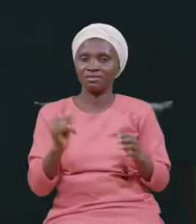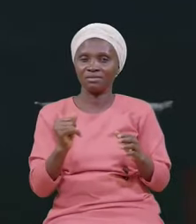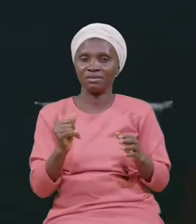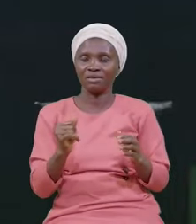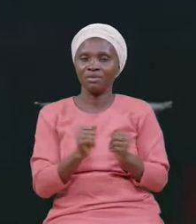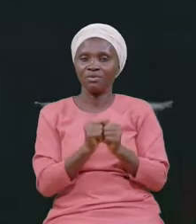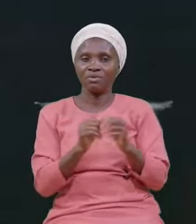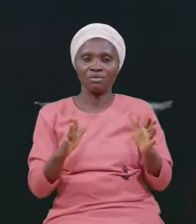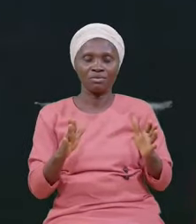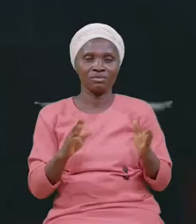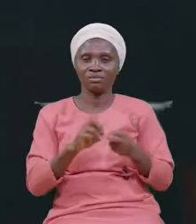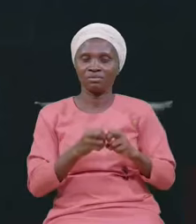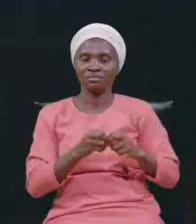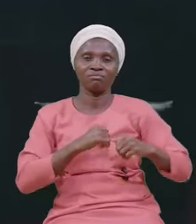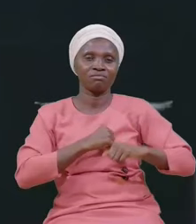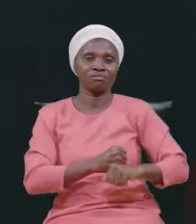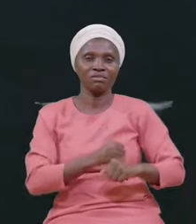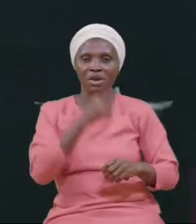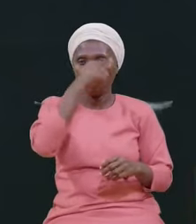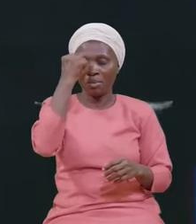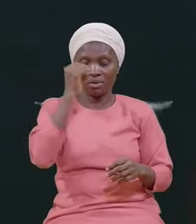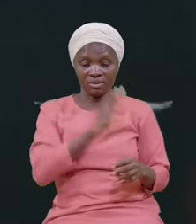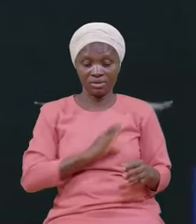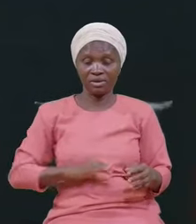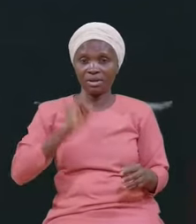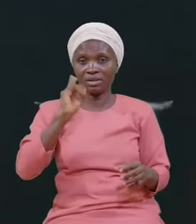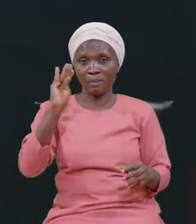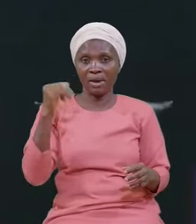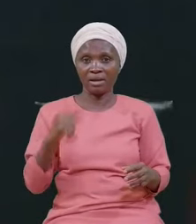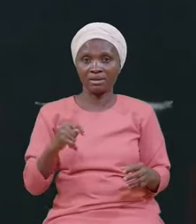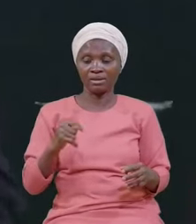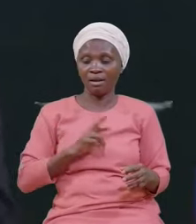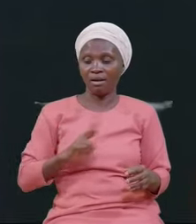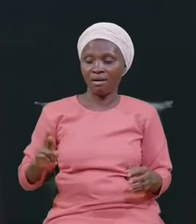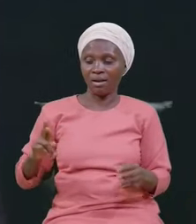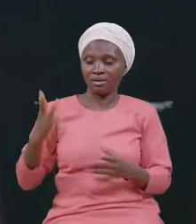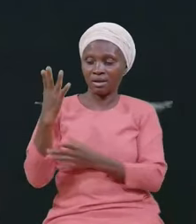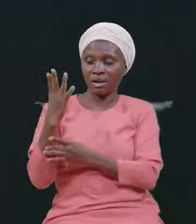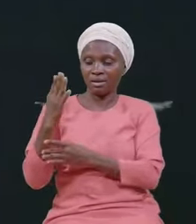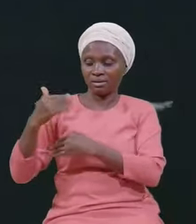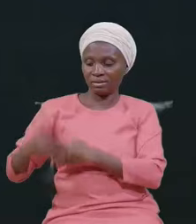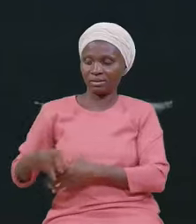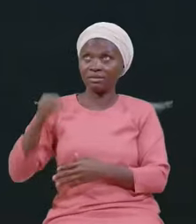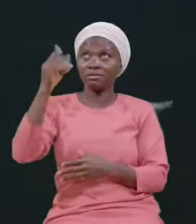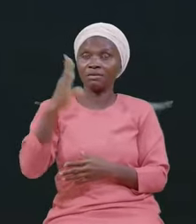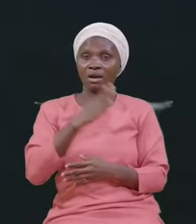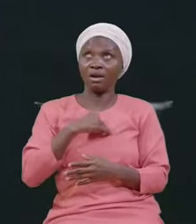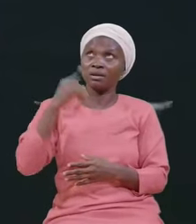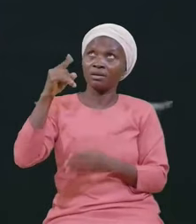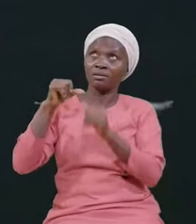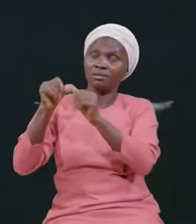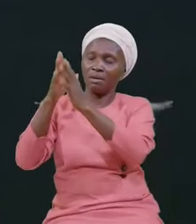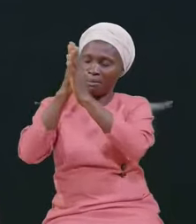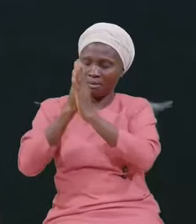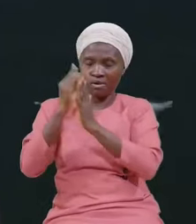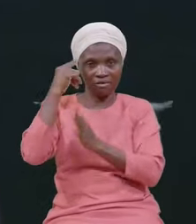parce que Christ est à la droite de Dieu et intercède pour